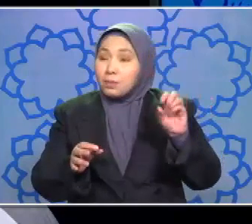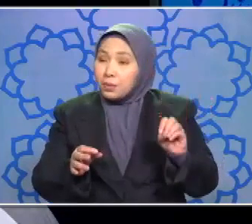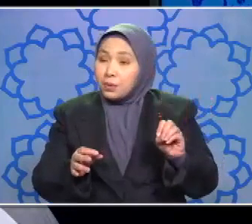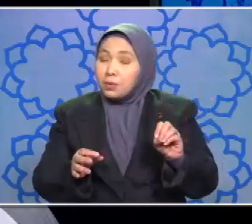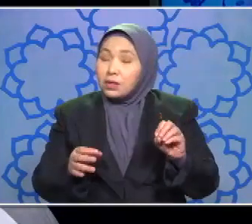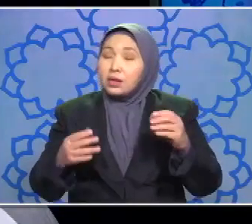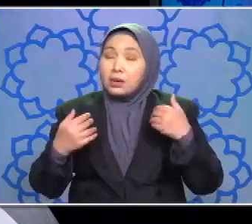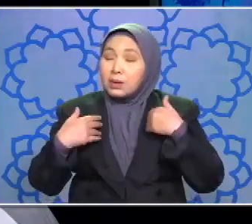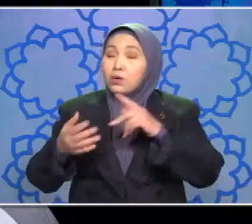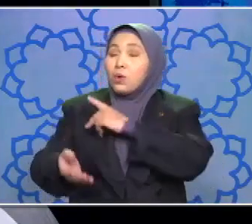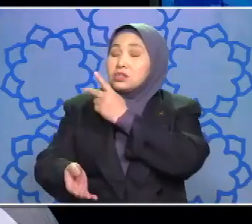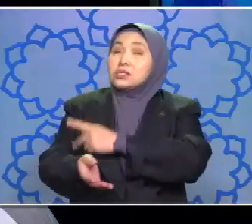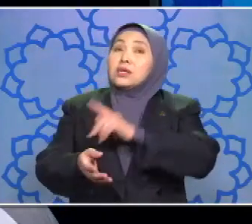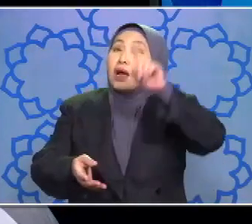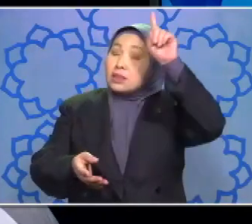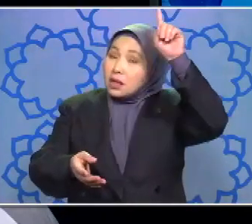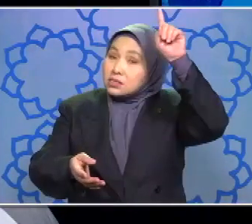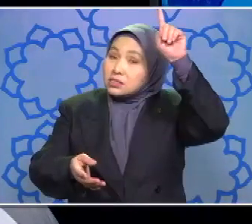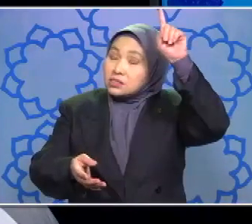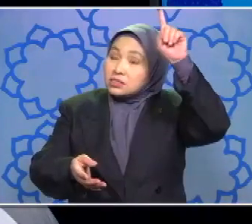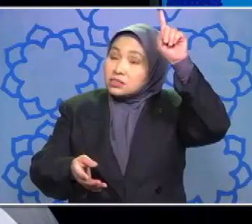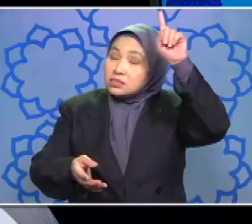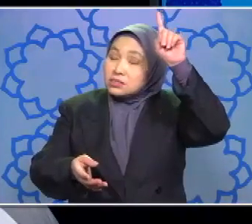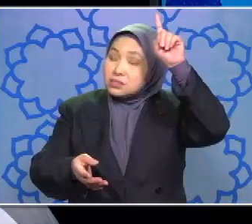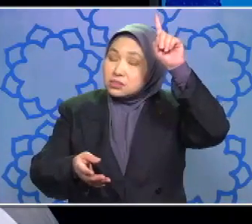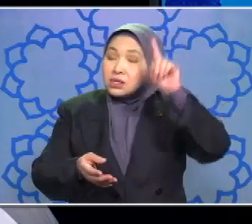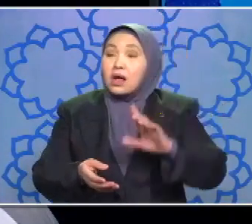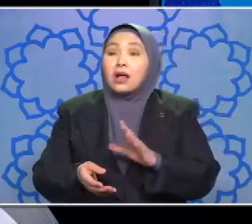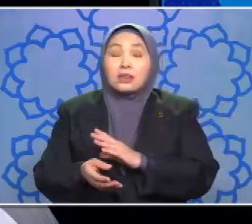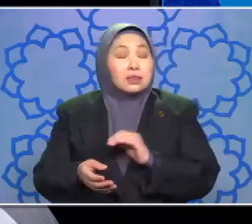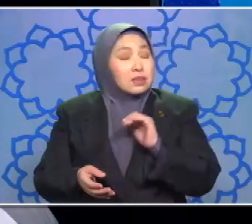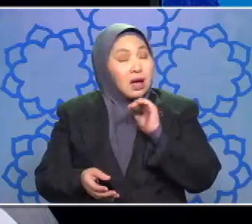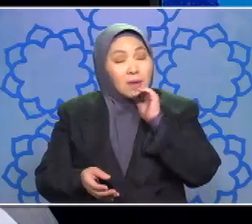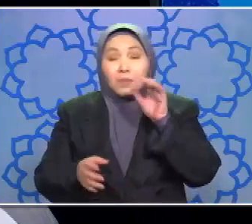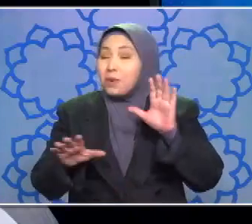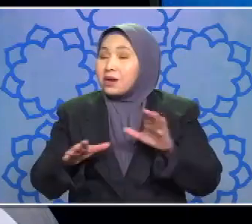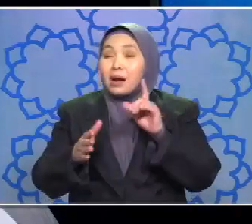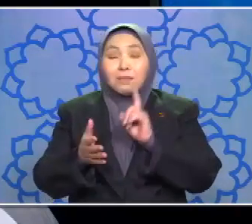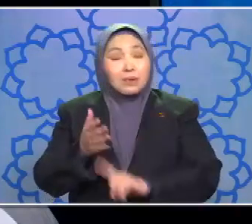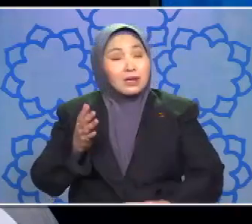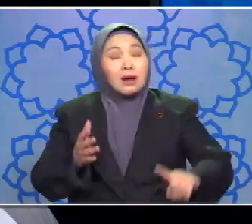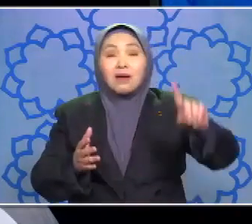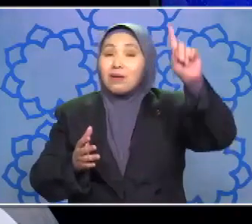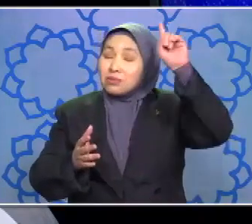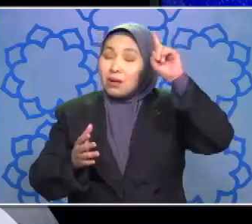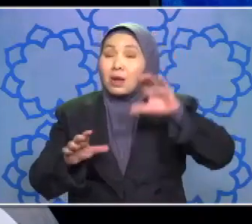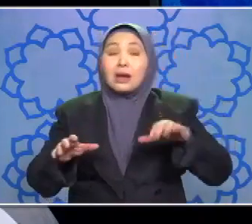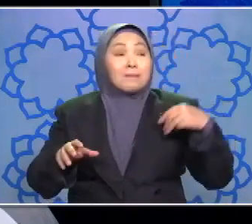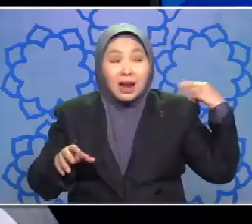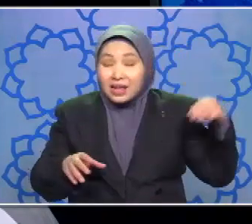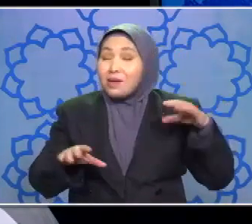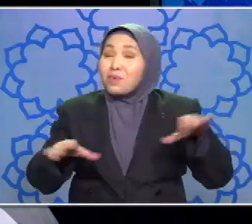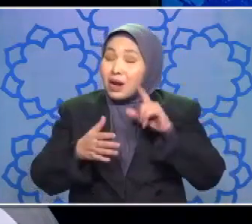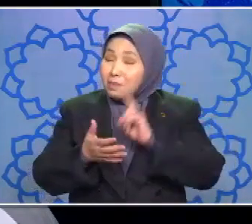yang berkuasa di atas mereka, wa yaf'aluna ma yu'marun, tidak buat apa yang diperintahkan. Malaikat buat apa yang